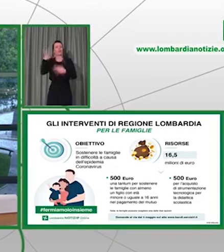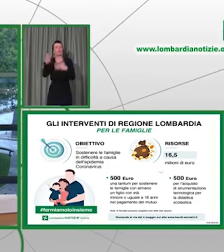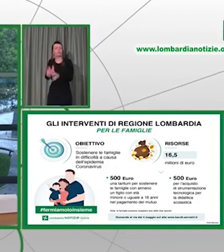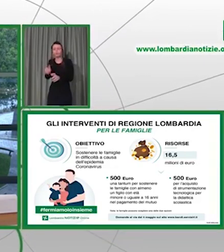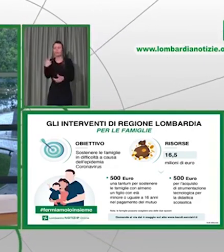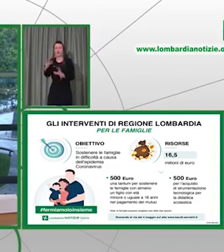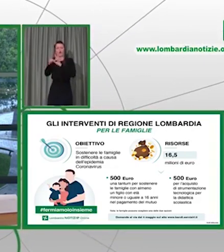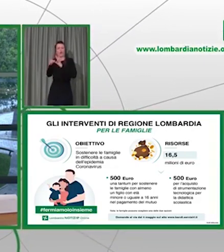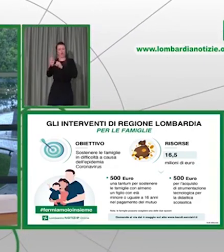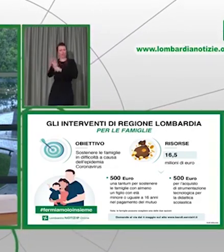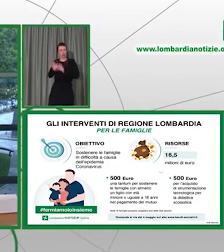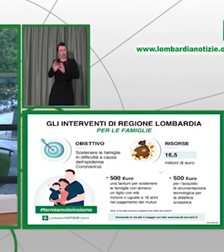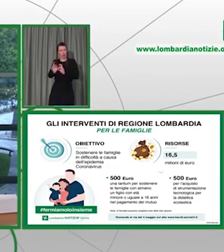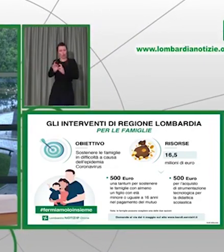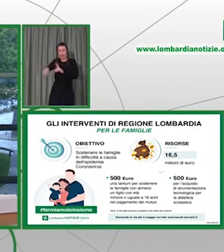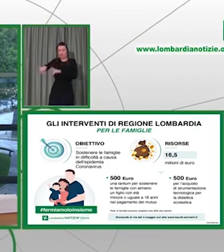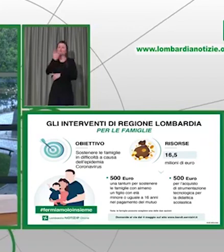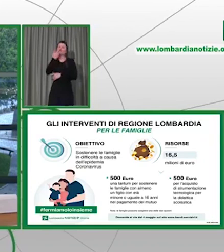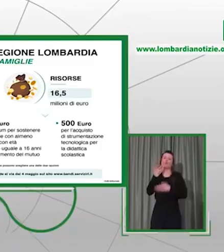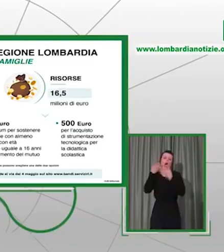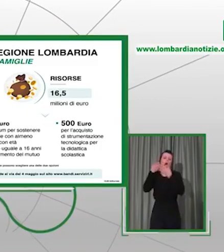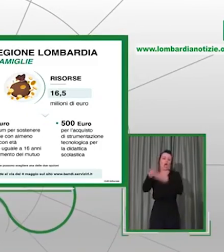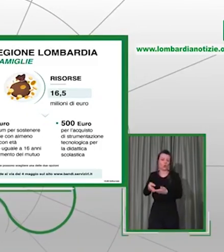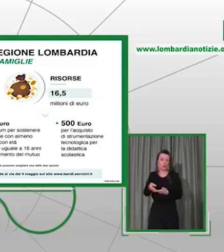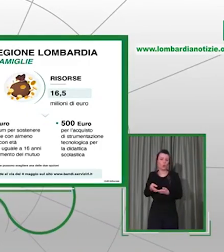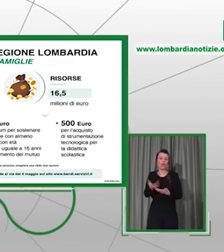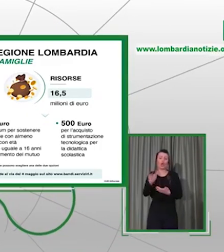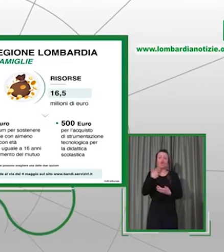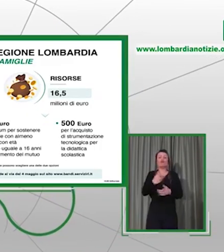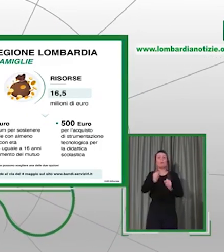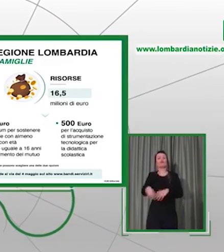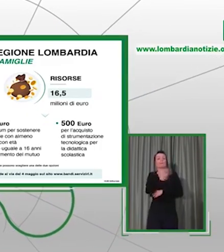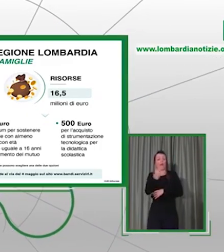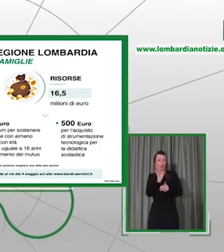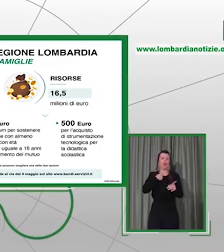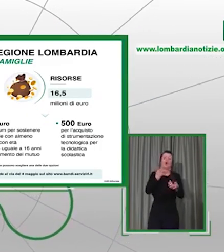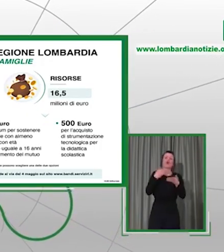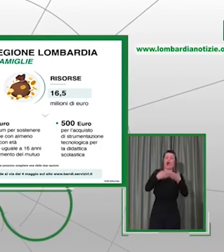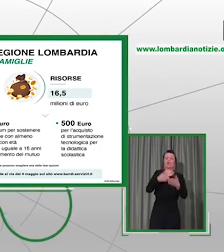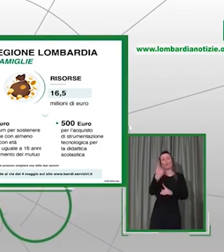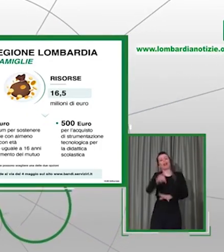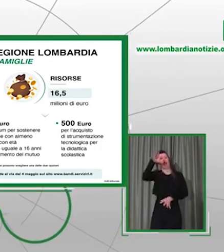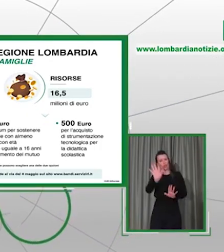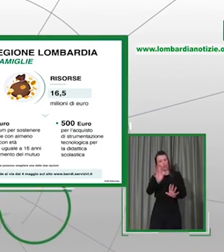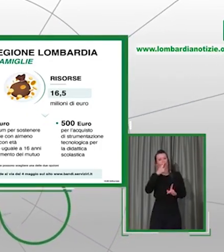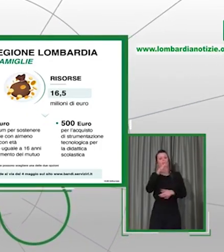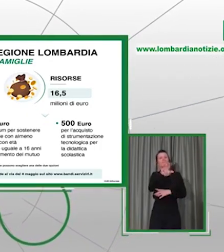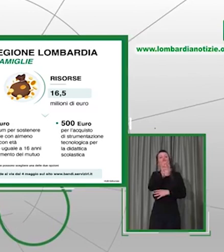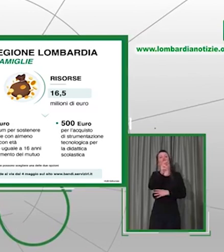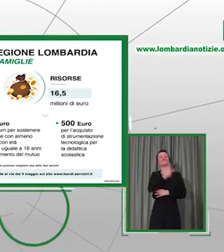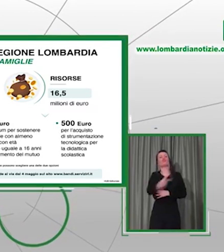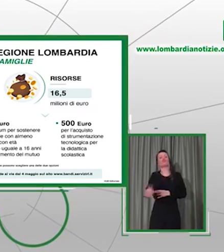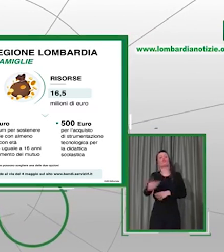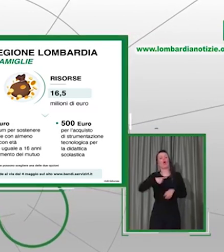linea che va con un contributo, una tantum di 500 euro per il pagamento della rata del mutuo sulla prima casa.